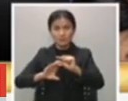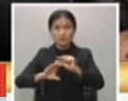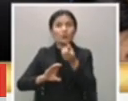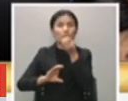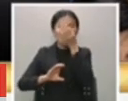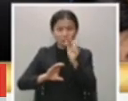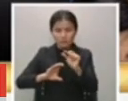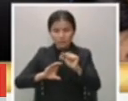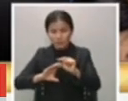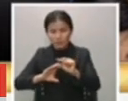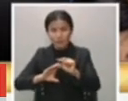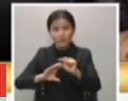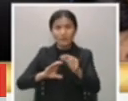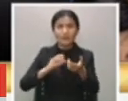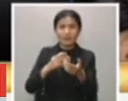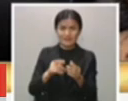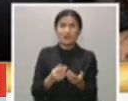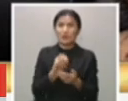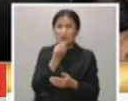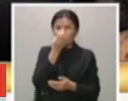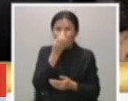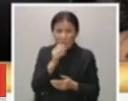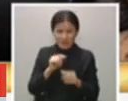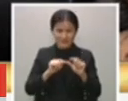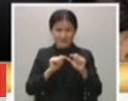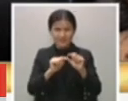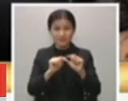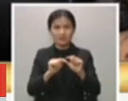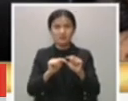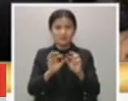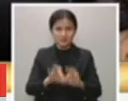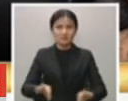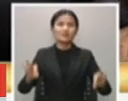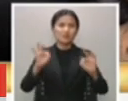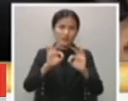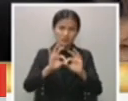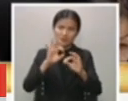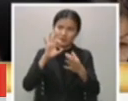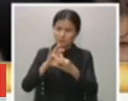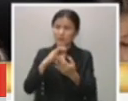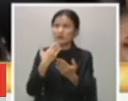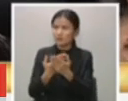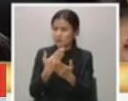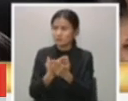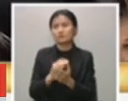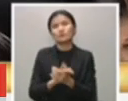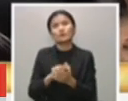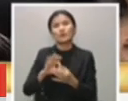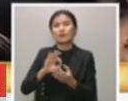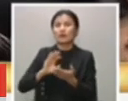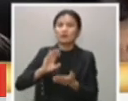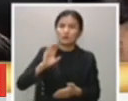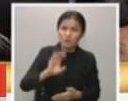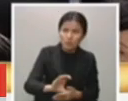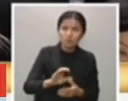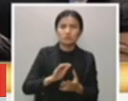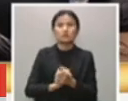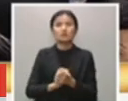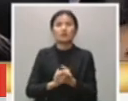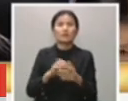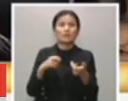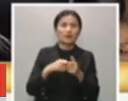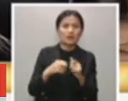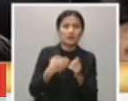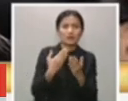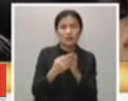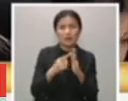อัตราดอกเบี้ยเป็นเครื่องมือสำคัญครับทางด้านการเงินที่ใช้ในการบริหารการลงทุนการแก้ไขปัญหาเรื่องเงินเฟ้อการ